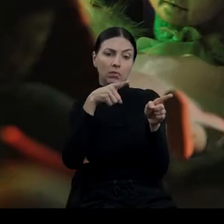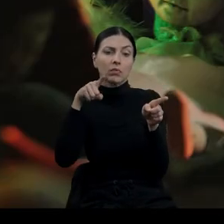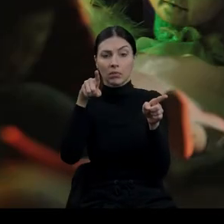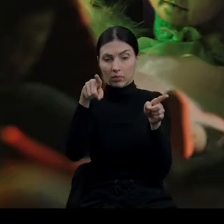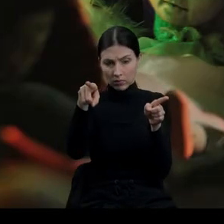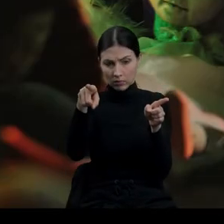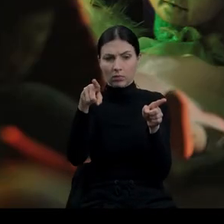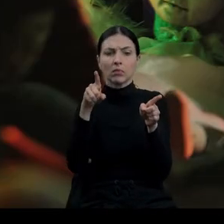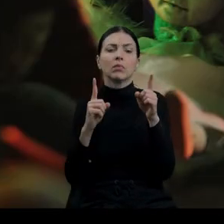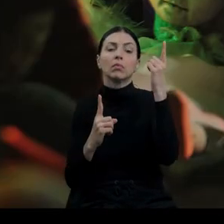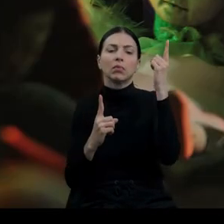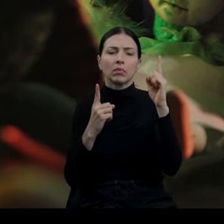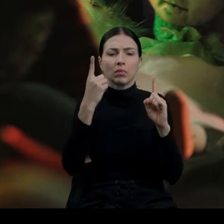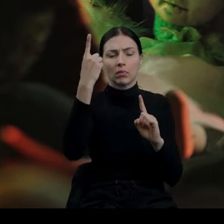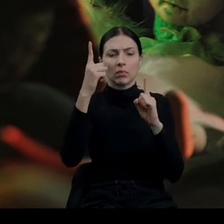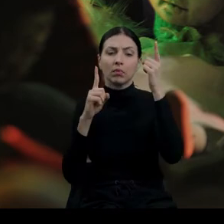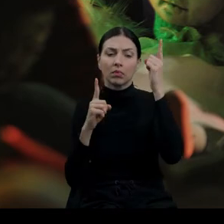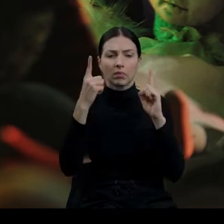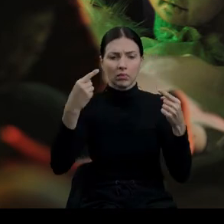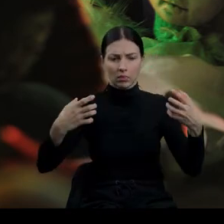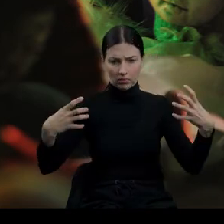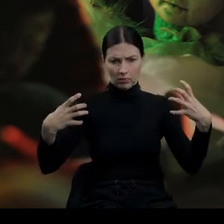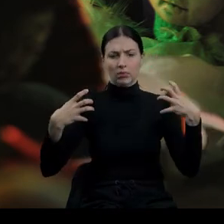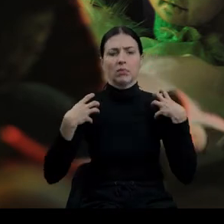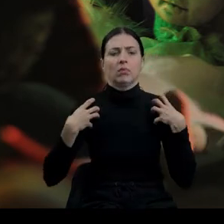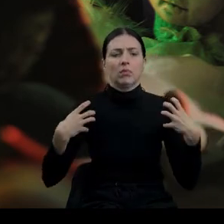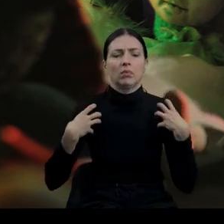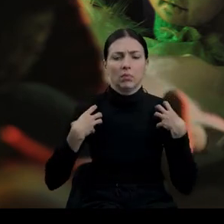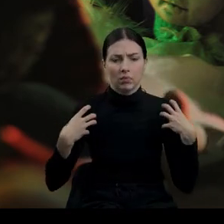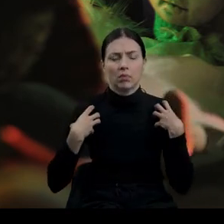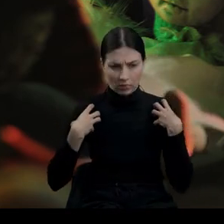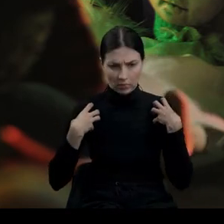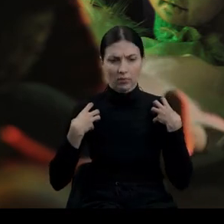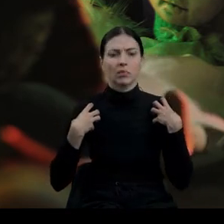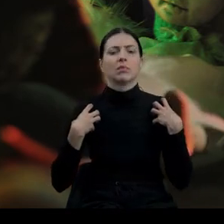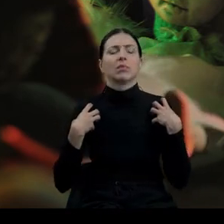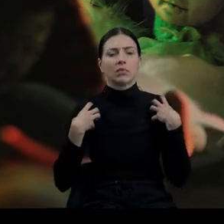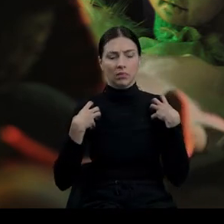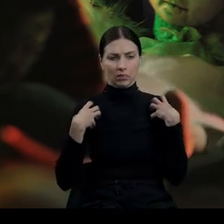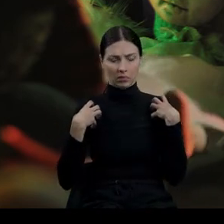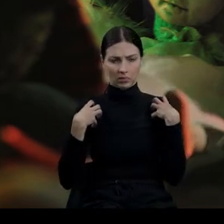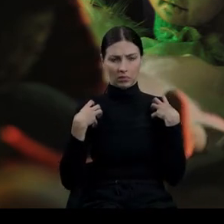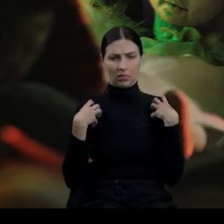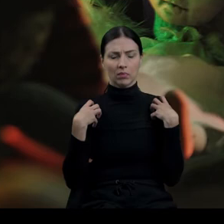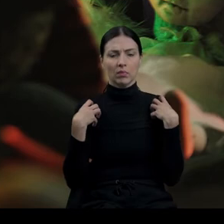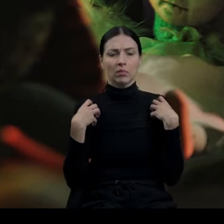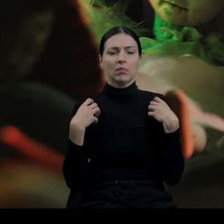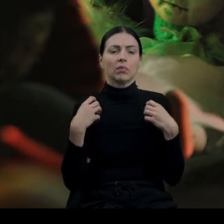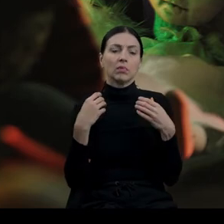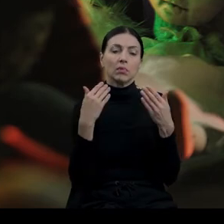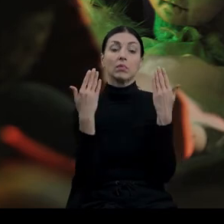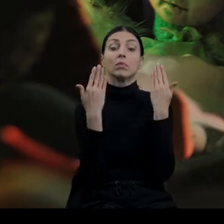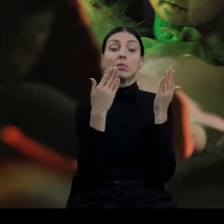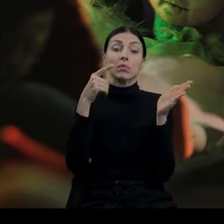bo jest projekt, ale to wszystko jest nieważne. Lalka dopiero jest wtedy, kiedy animator ją ruszy i